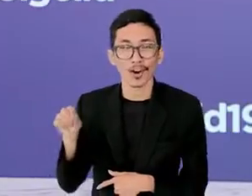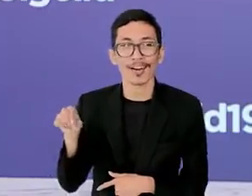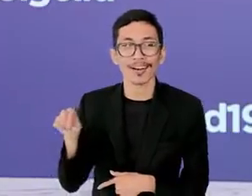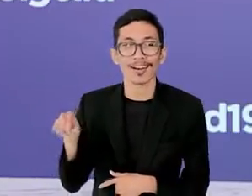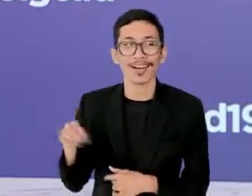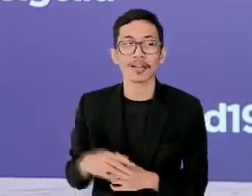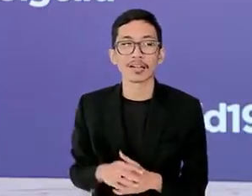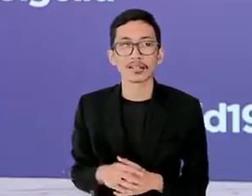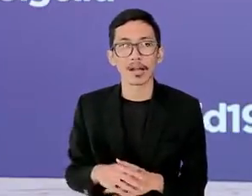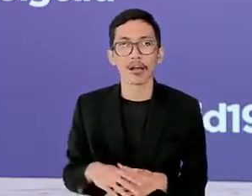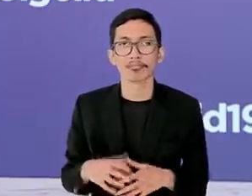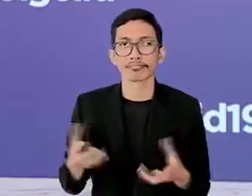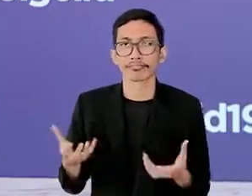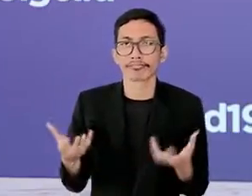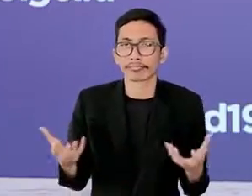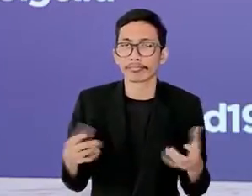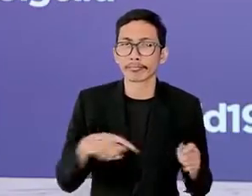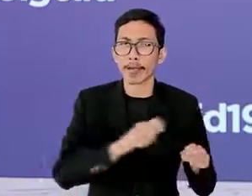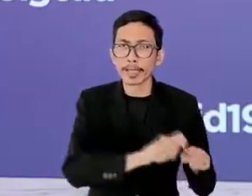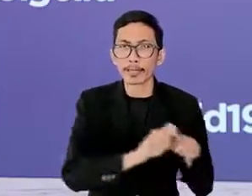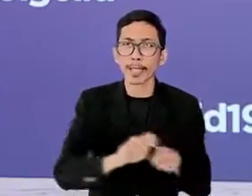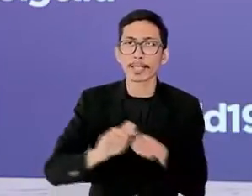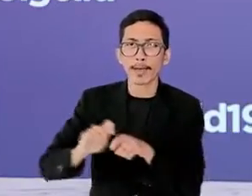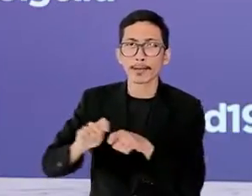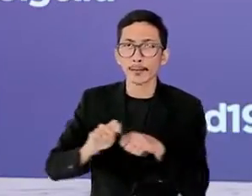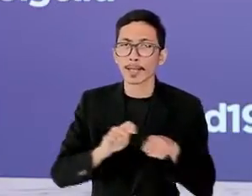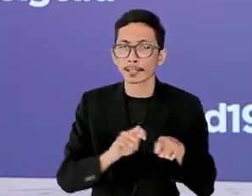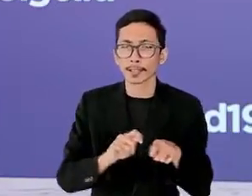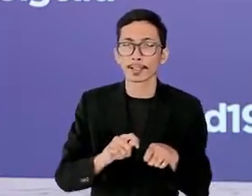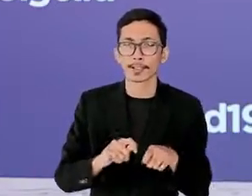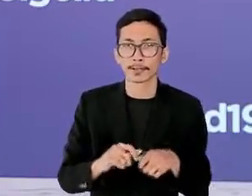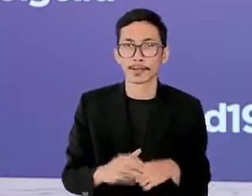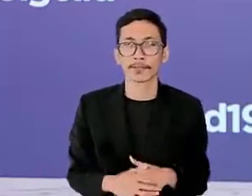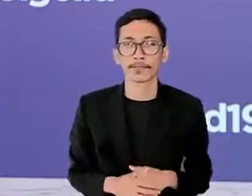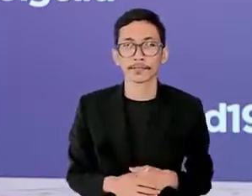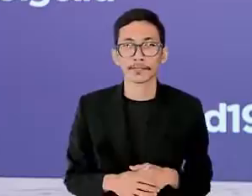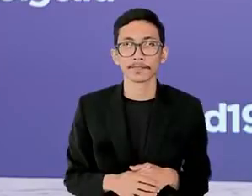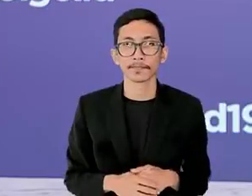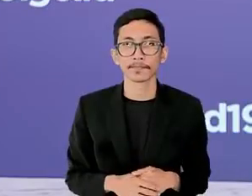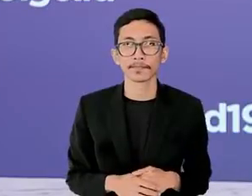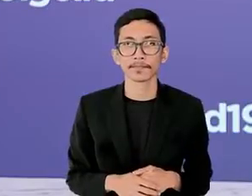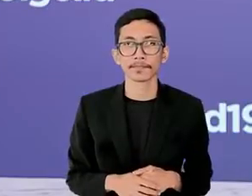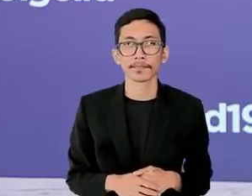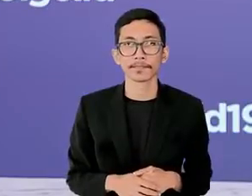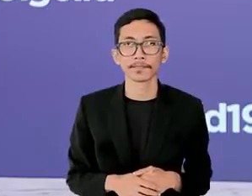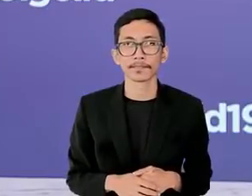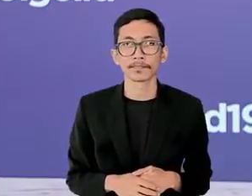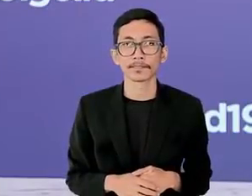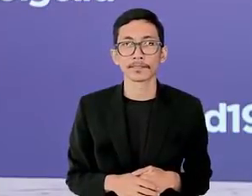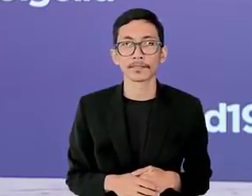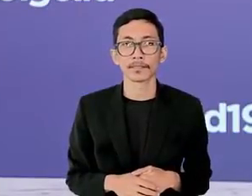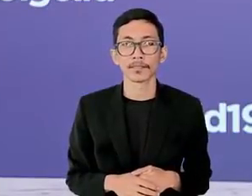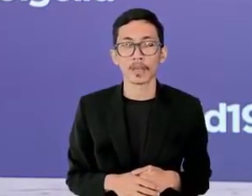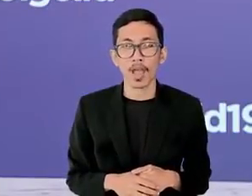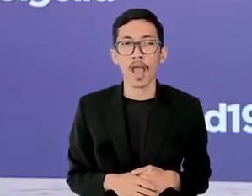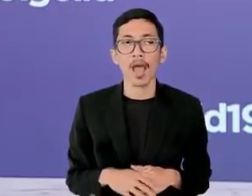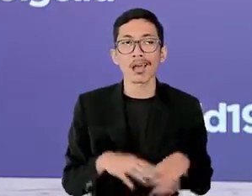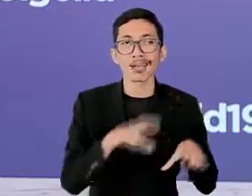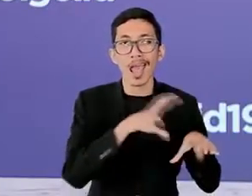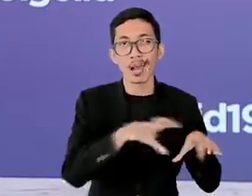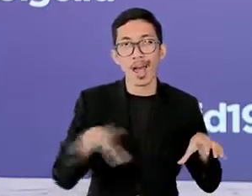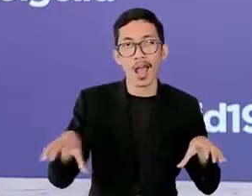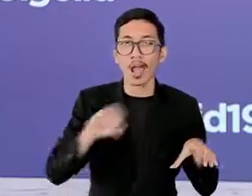perbaikan terus-menerus namun harus perlu diselaraskan dengan peningkatan kapasitas respons daerah